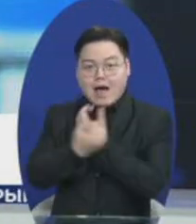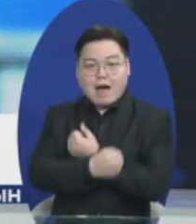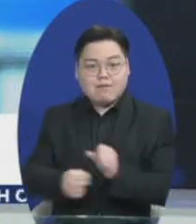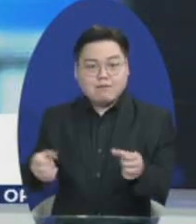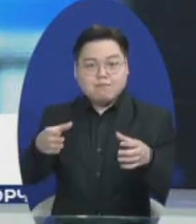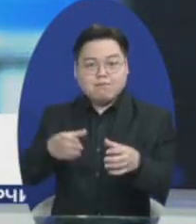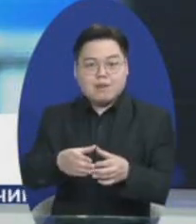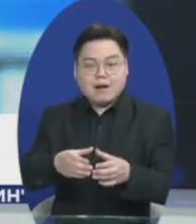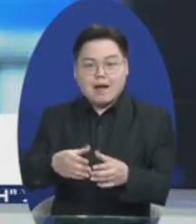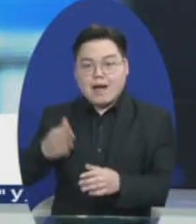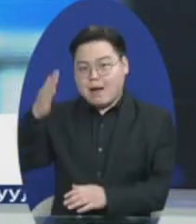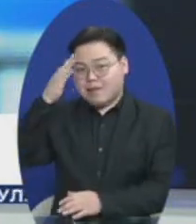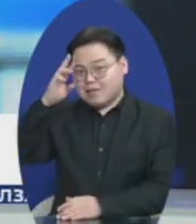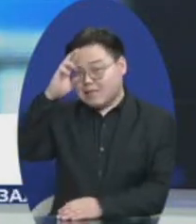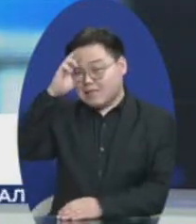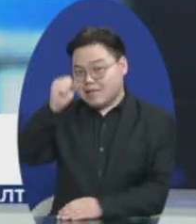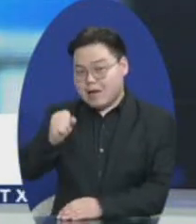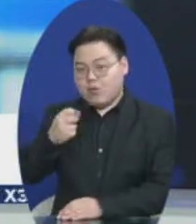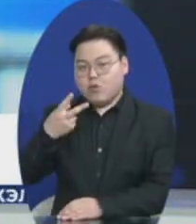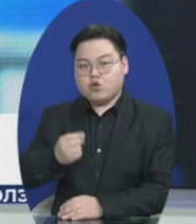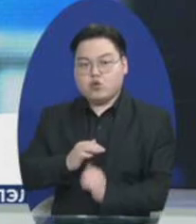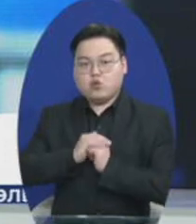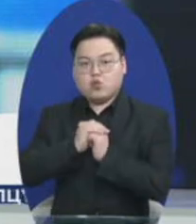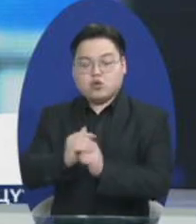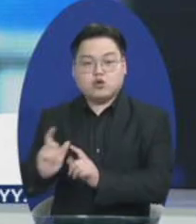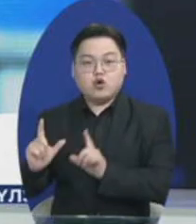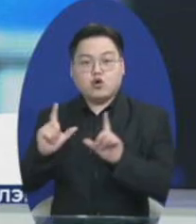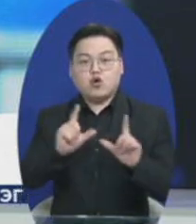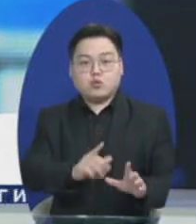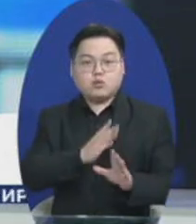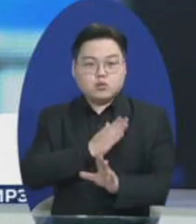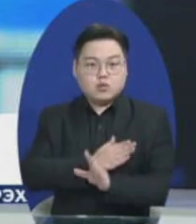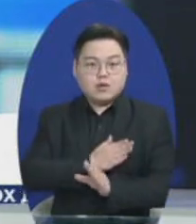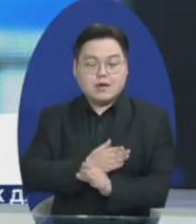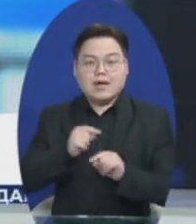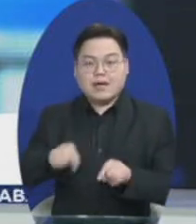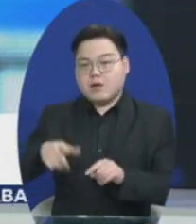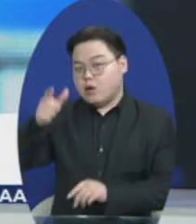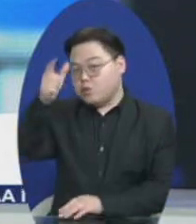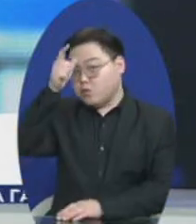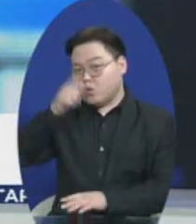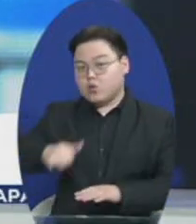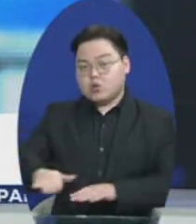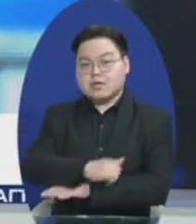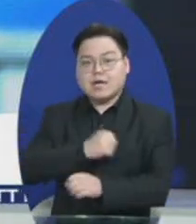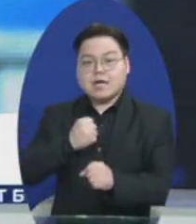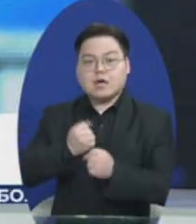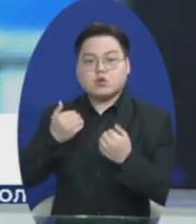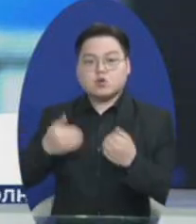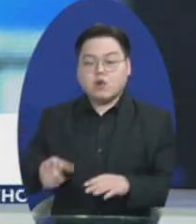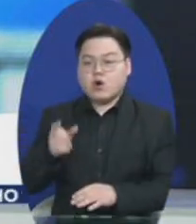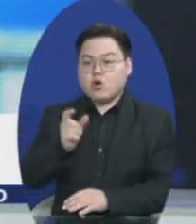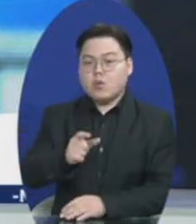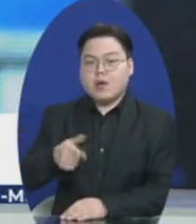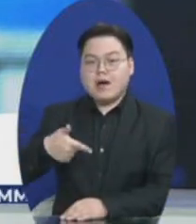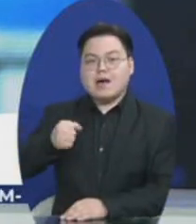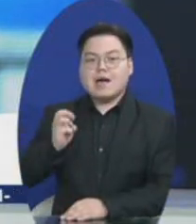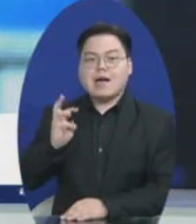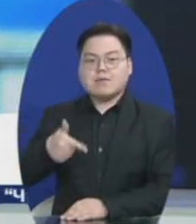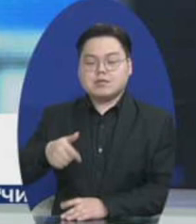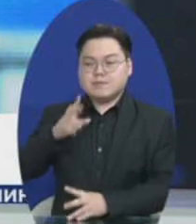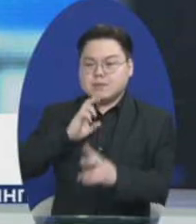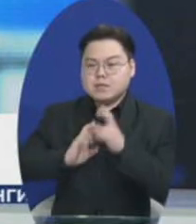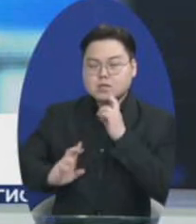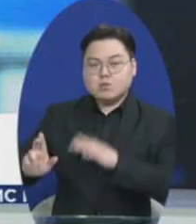яамны эмнэлгийн бүлэгт хүндэт дүргэмжлэл олгосон юм. За мөн энэ үеэр Турк улсад үүрэг гүйцэтгэсэн Алпагч гамшигын голомтын